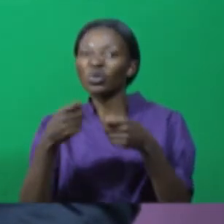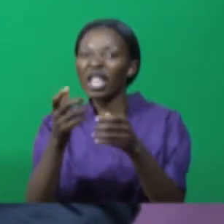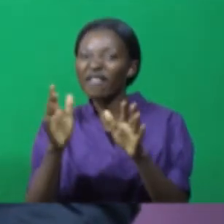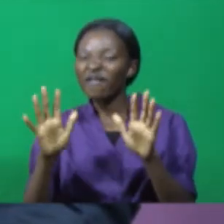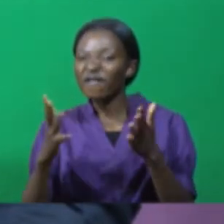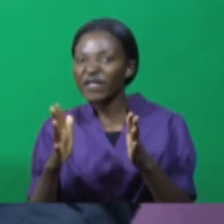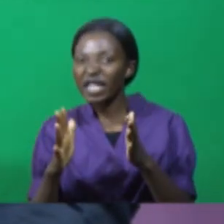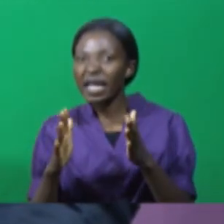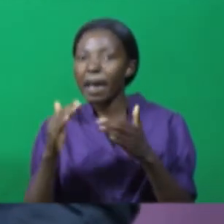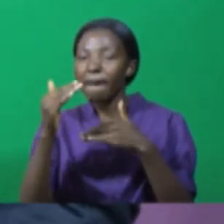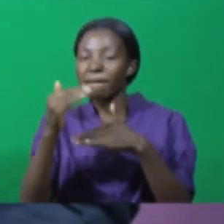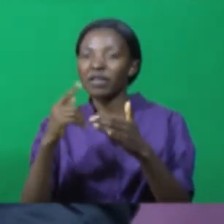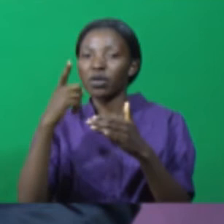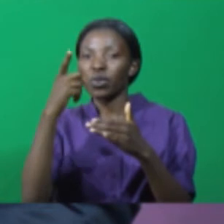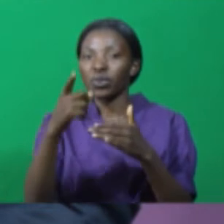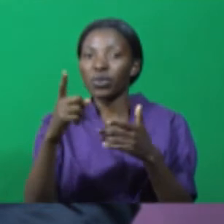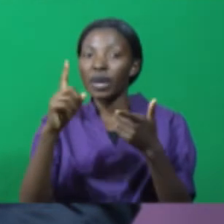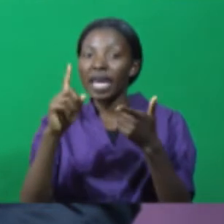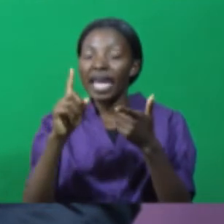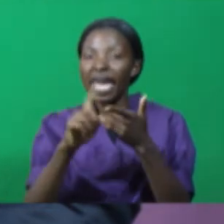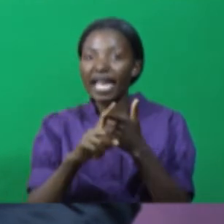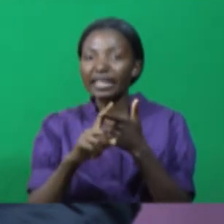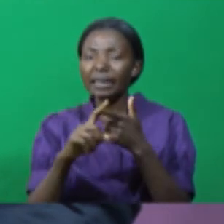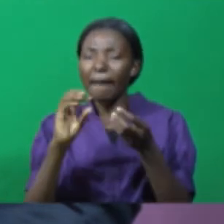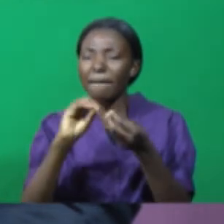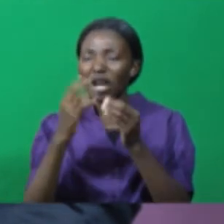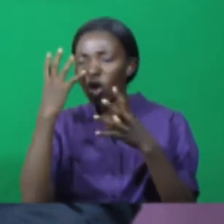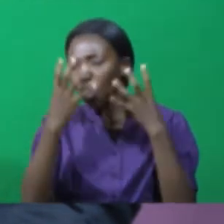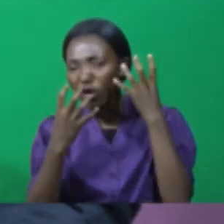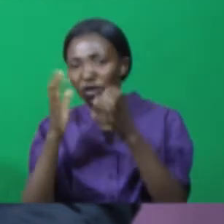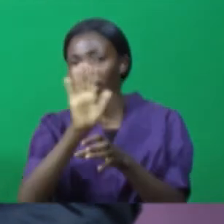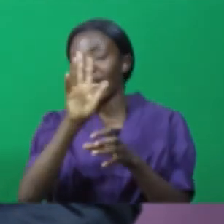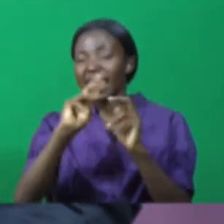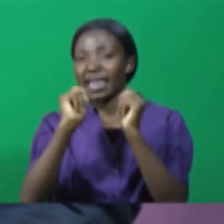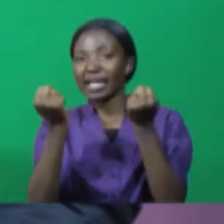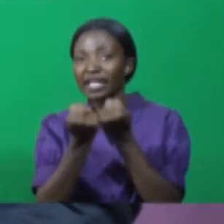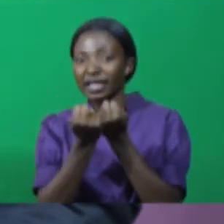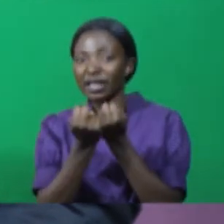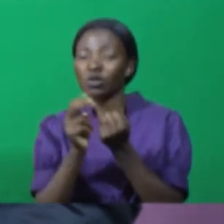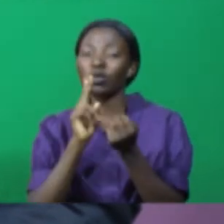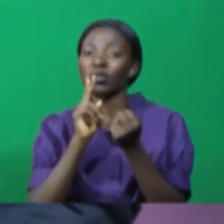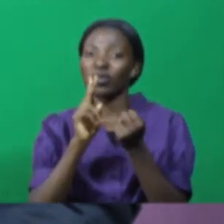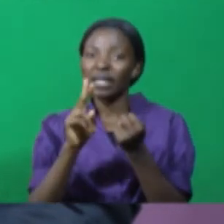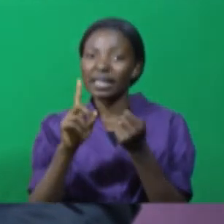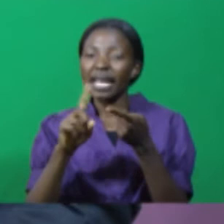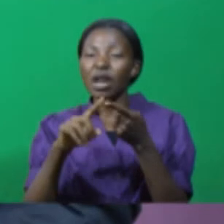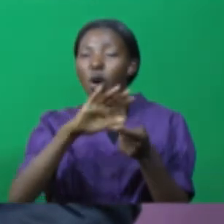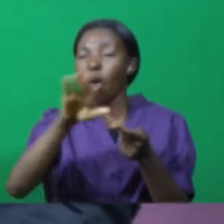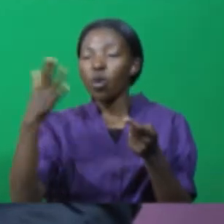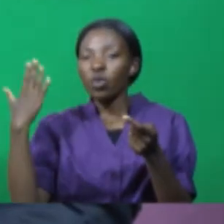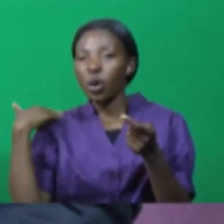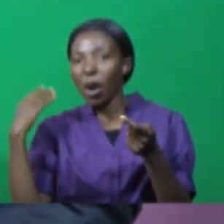pa pamberi pako nokukanganisa ndudzi dzose dzauchasvika kwadziri ndichafuratidza vavengi vako